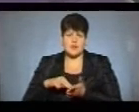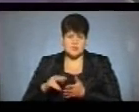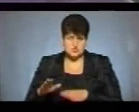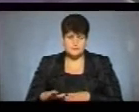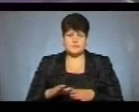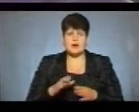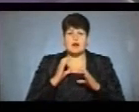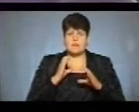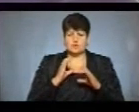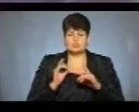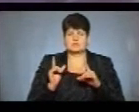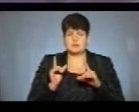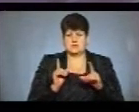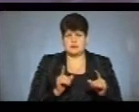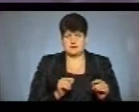Автобус їхав...